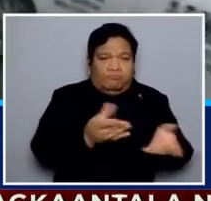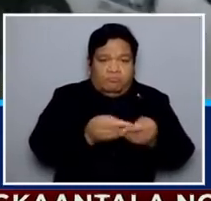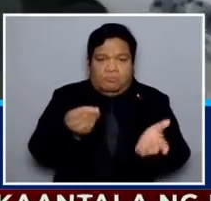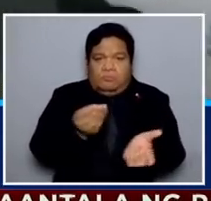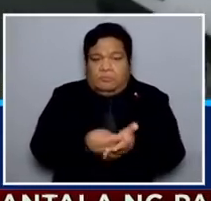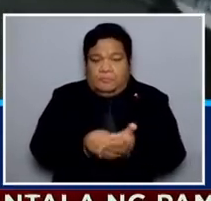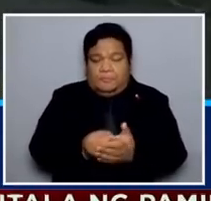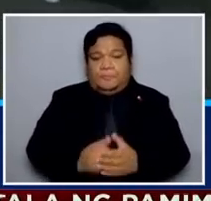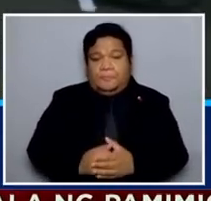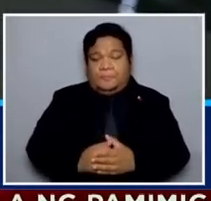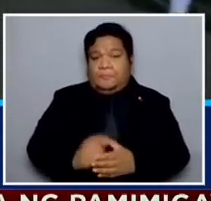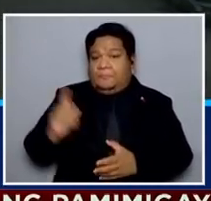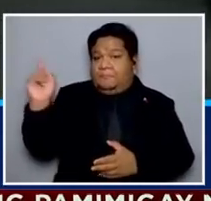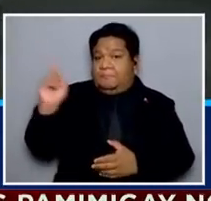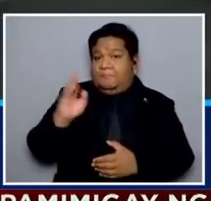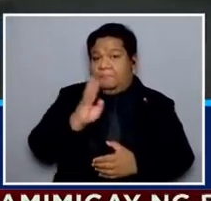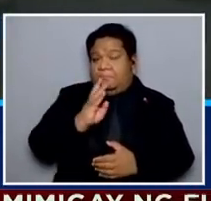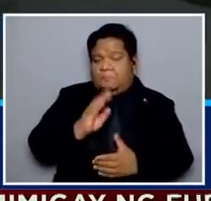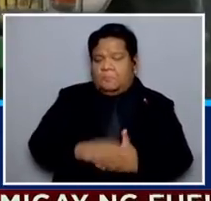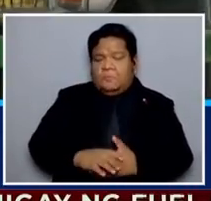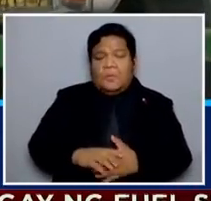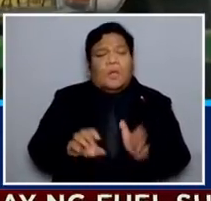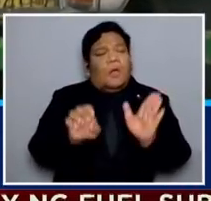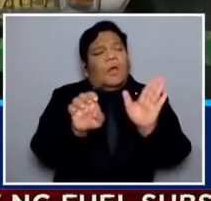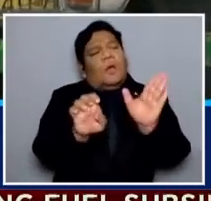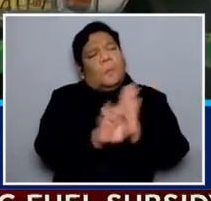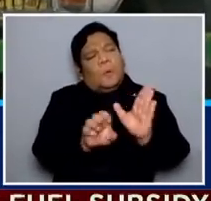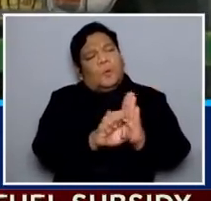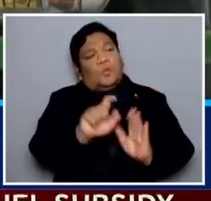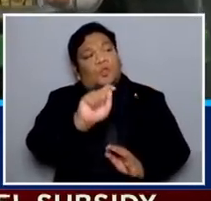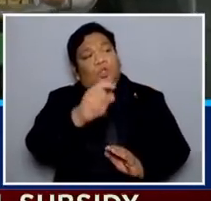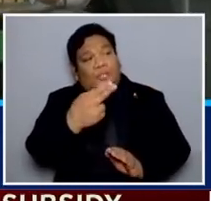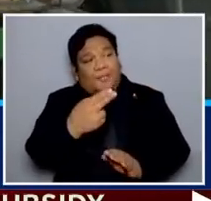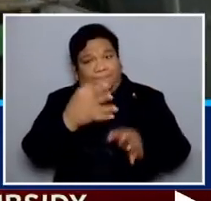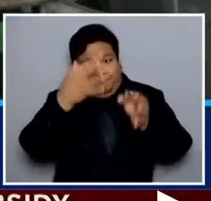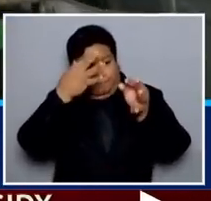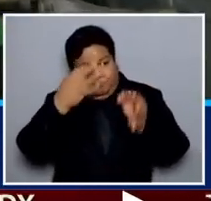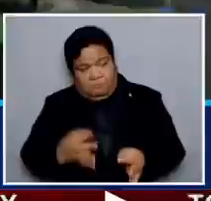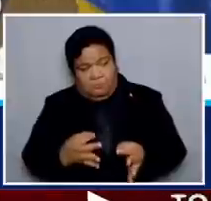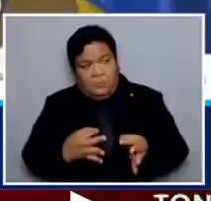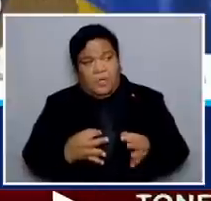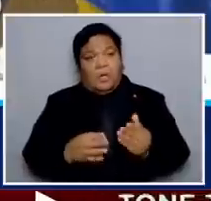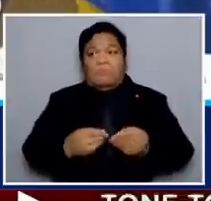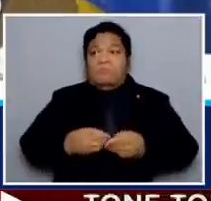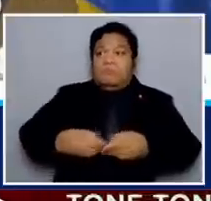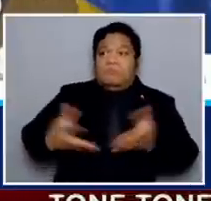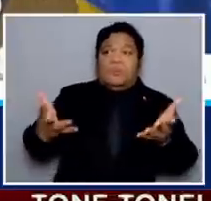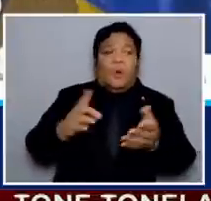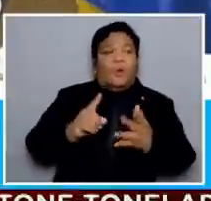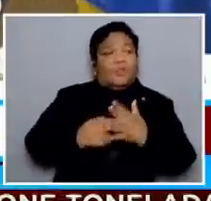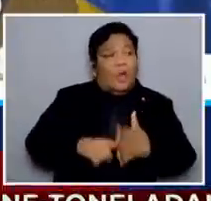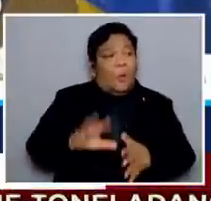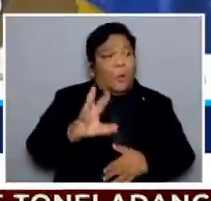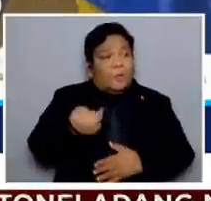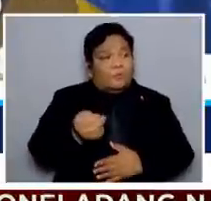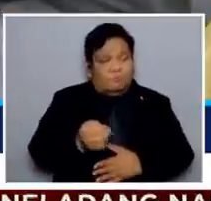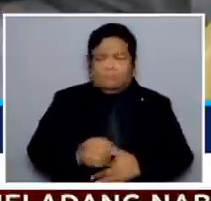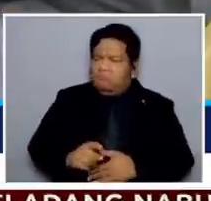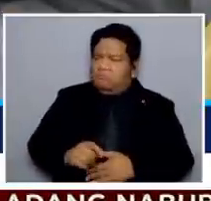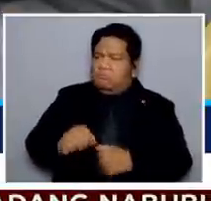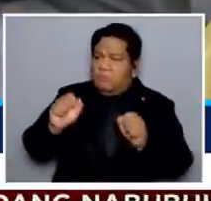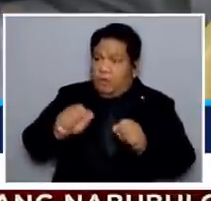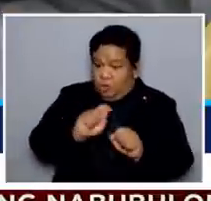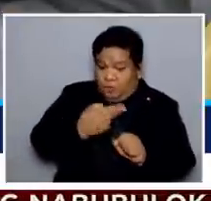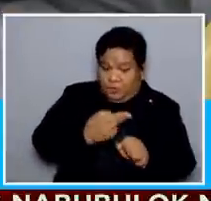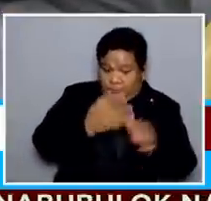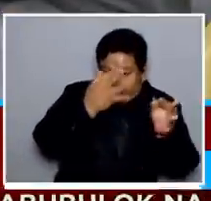desisyon. Ano po? Kailan magre-resume yung pamimigay ng fuel cards, ng ayuda? By Friday po kaagad magre-resume na po tayo